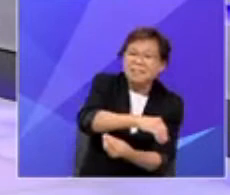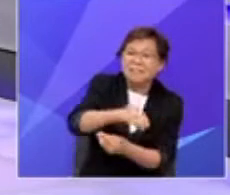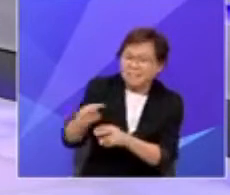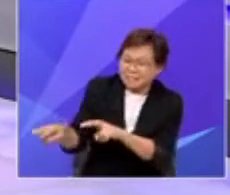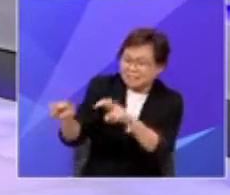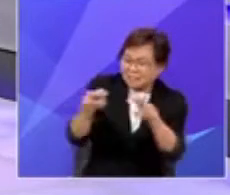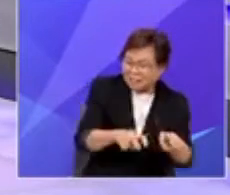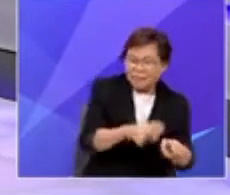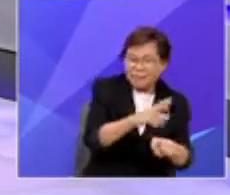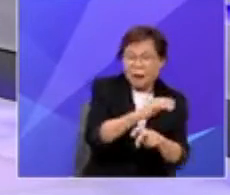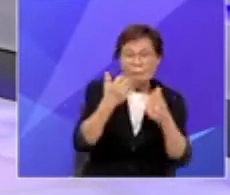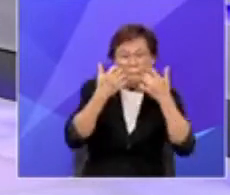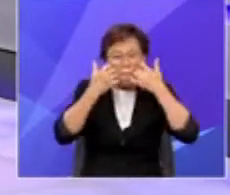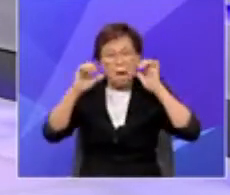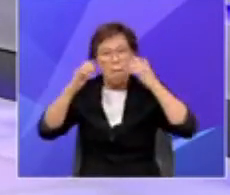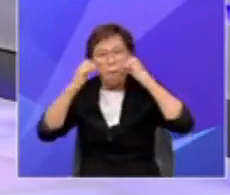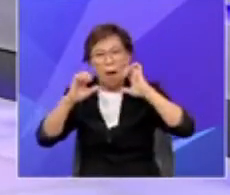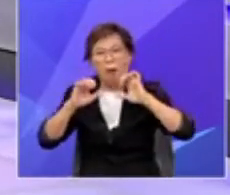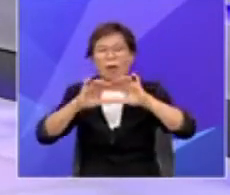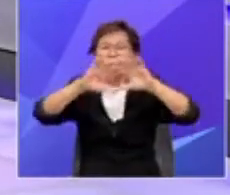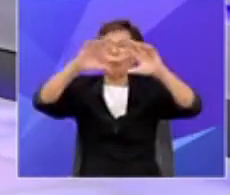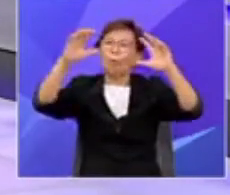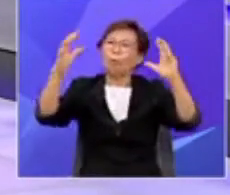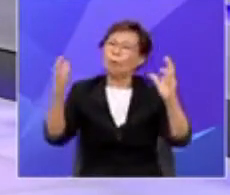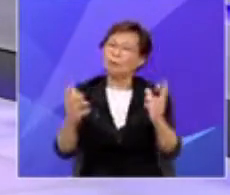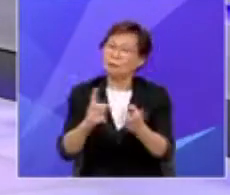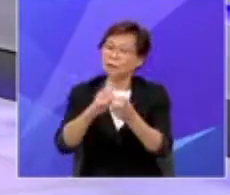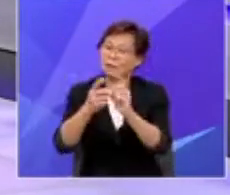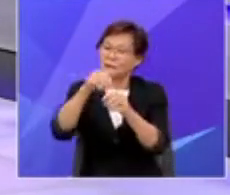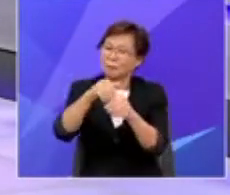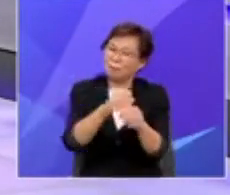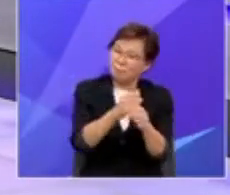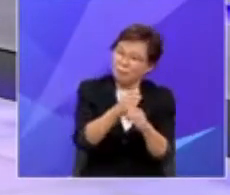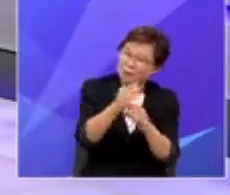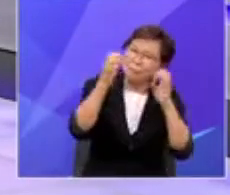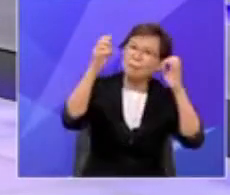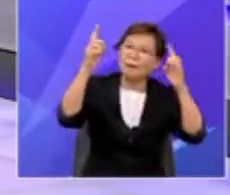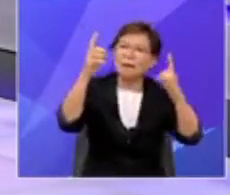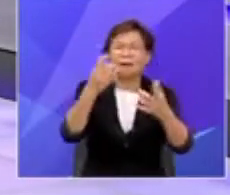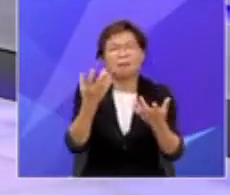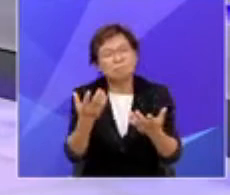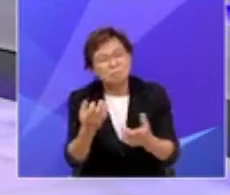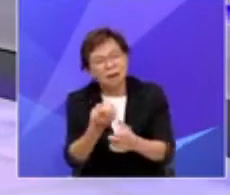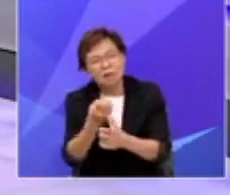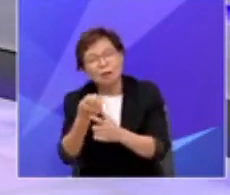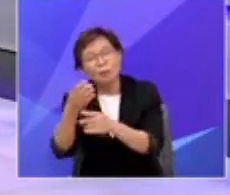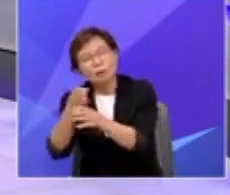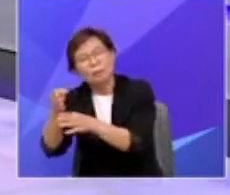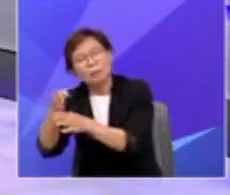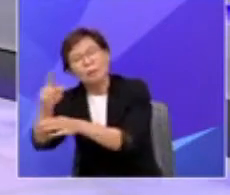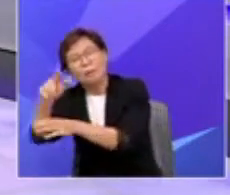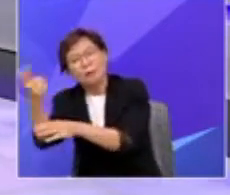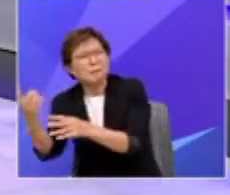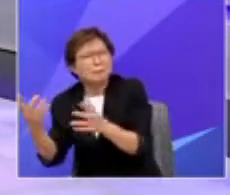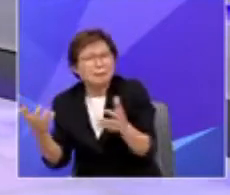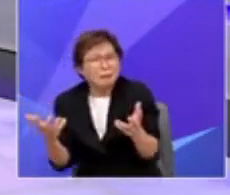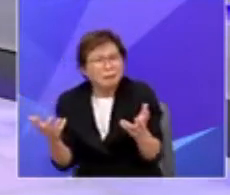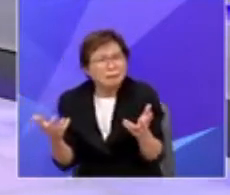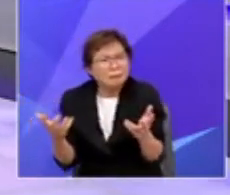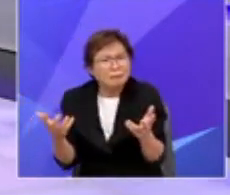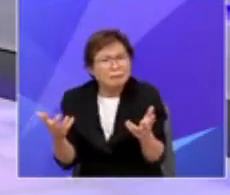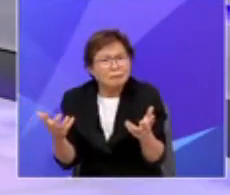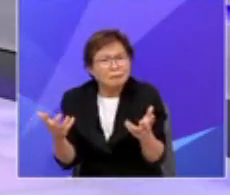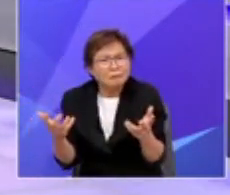berupaya dalam bajunya digital baik dalam bidang pendidikan dalam bidang aku sekalipun zamannya